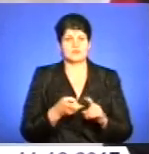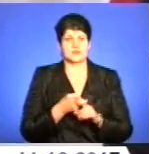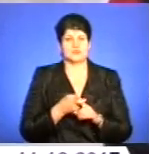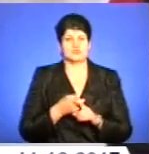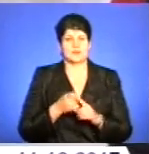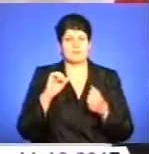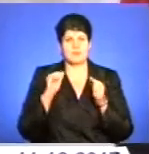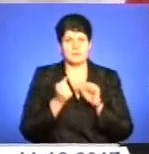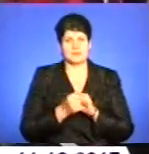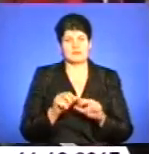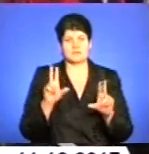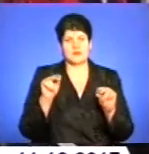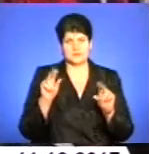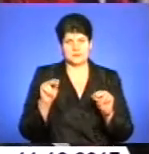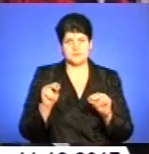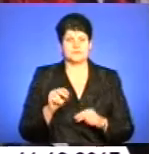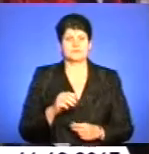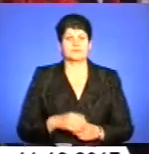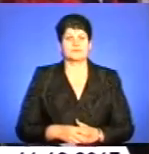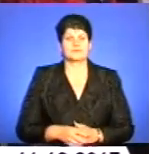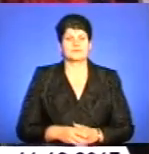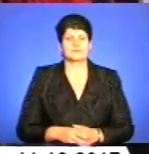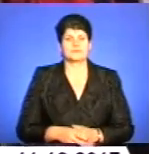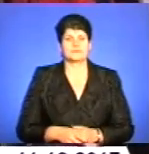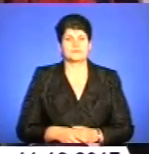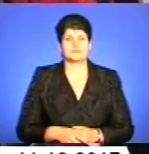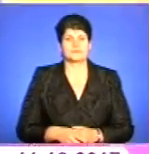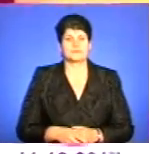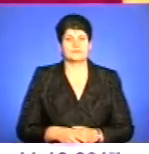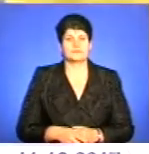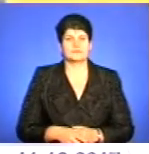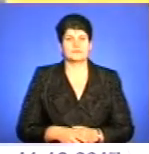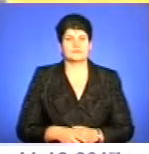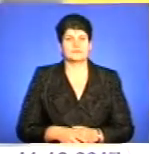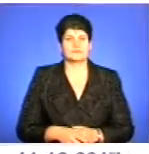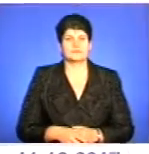для українців датам. Марта Журавель, Андрій Бодак, Вісті ТТБ.